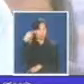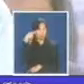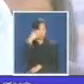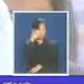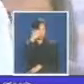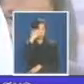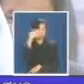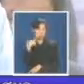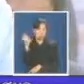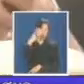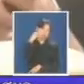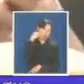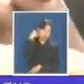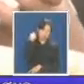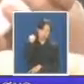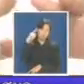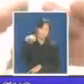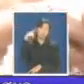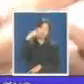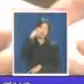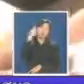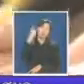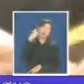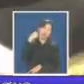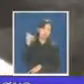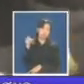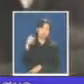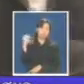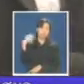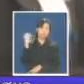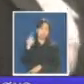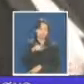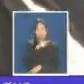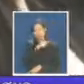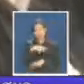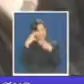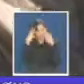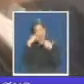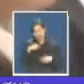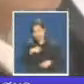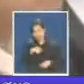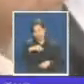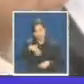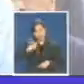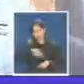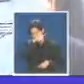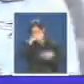ศัพท์มาต่อว่าผมเขาก็บอกว่าไม่พอใจนายกว่